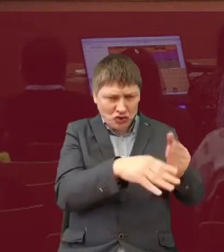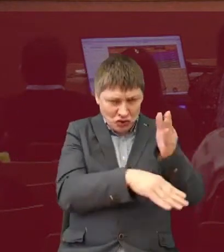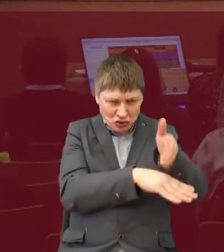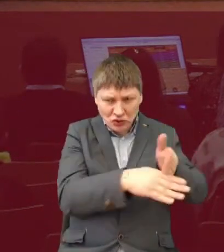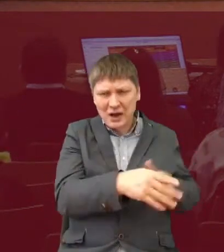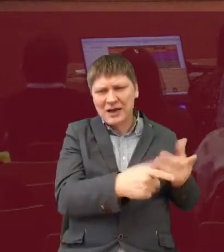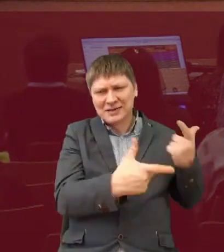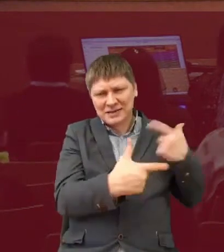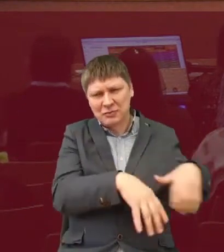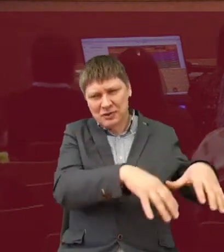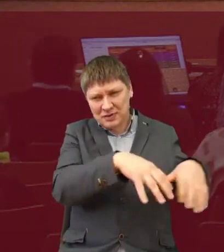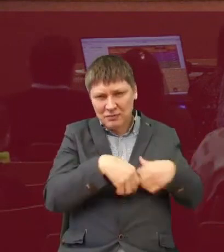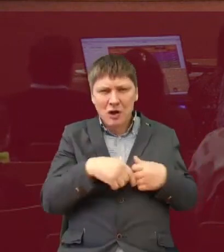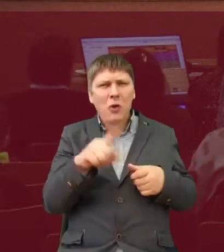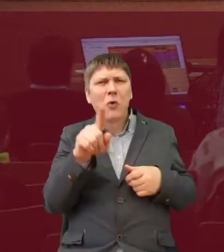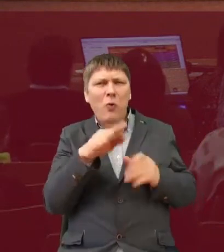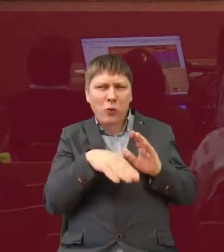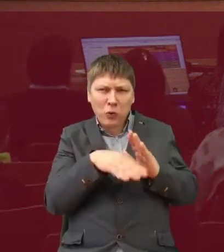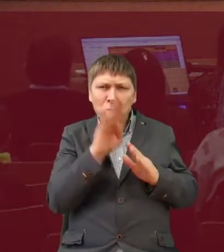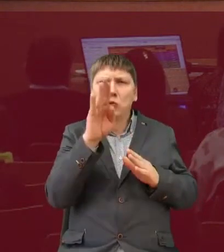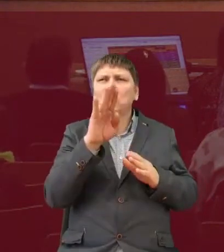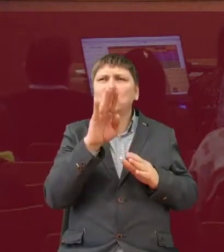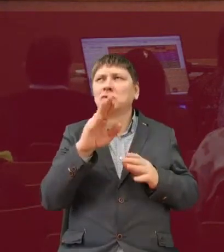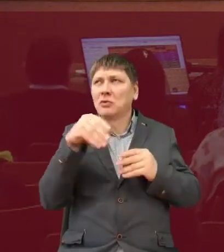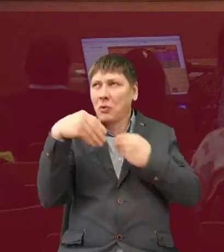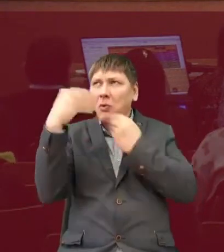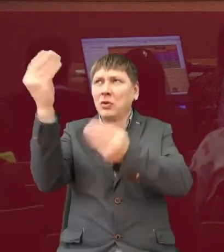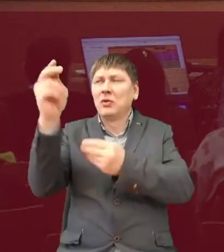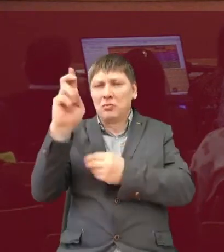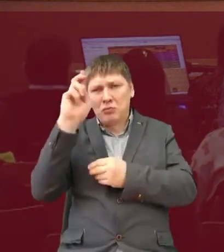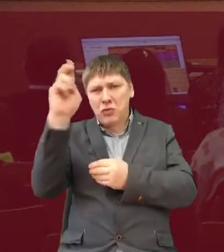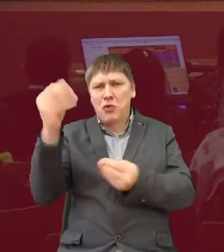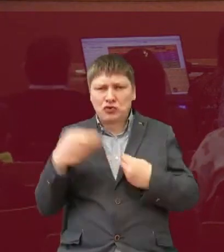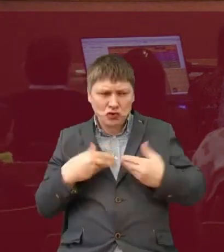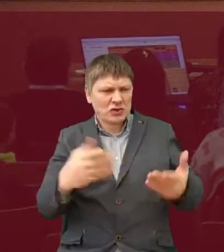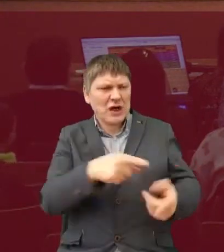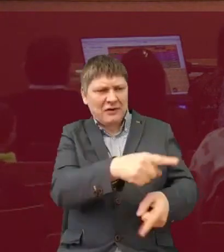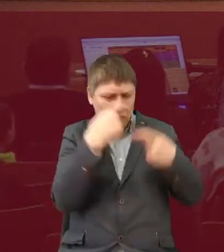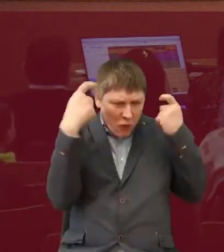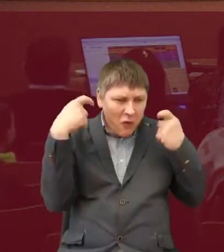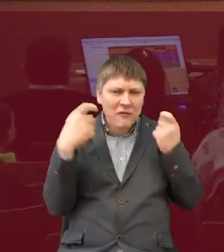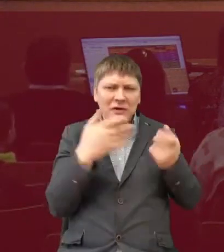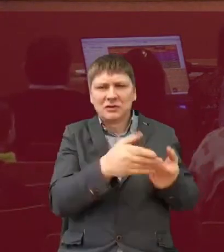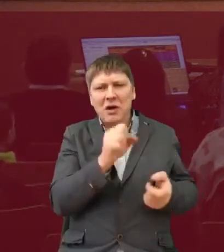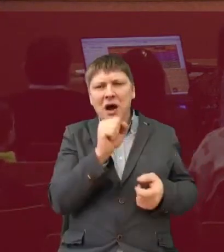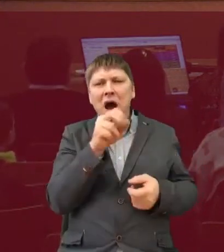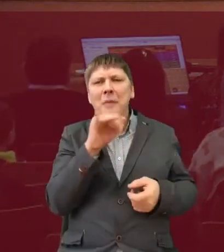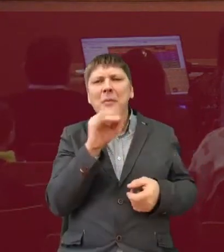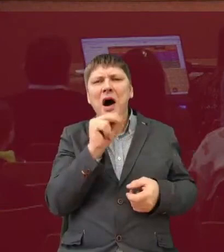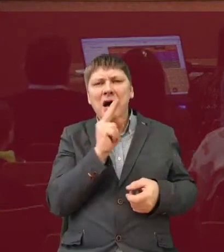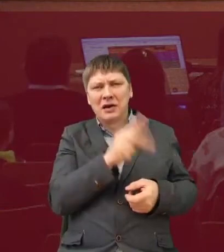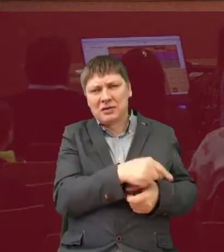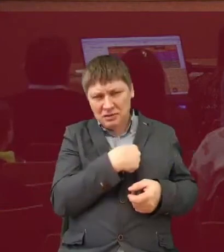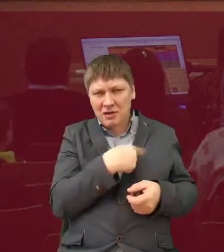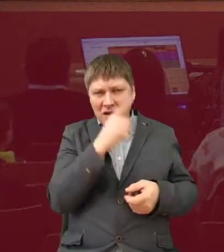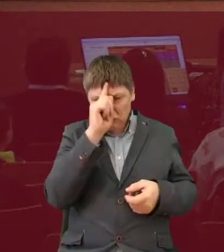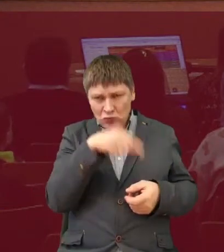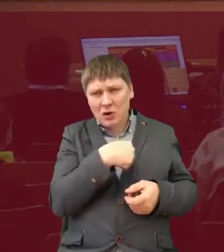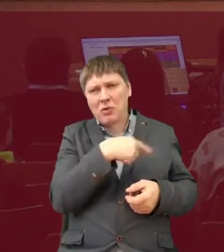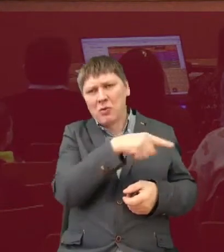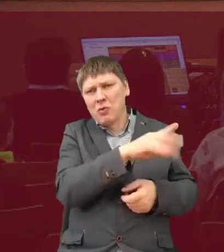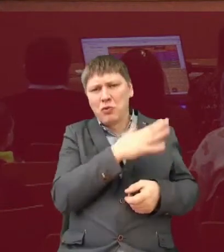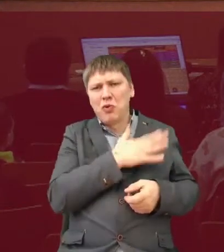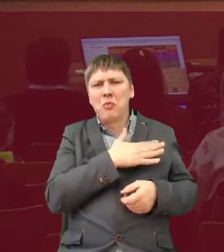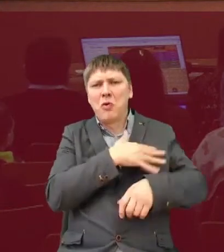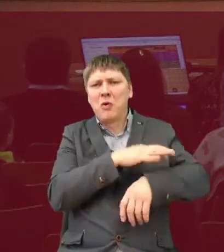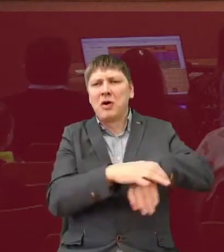но а что-то лучшее мы пожертвуем Богом и принесем в жертву Да из царем А маликом я знаю что делать он будет